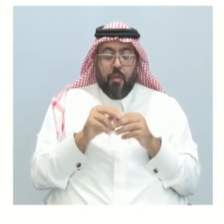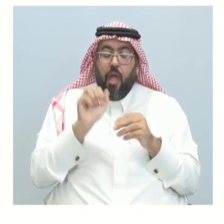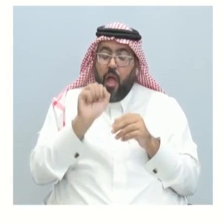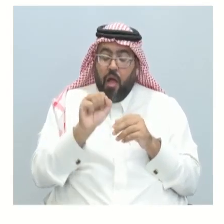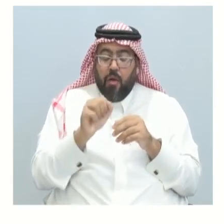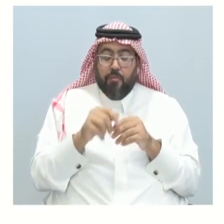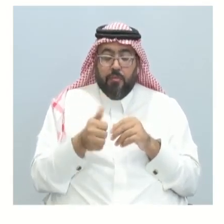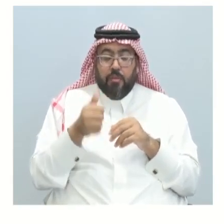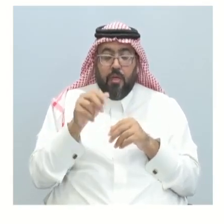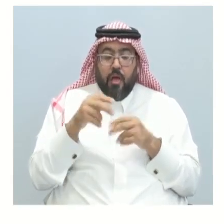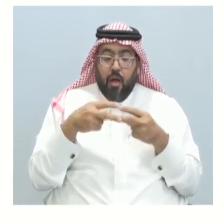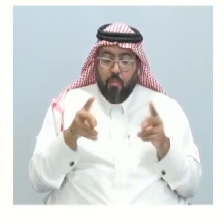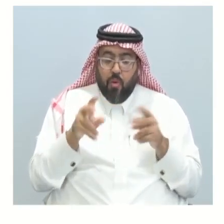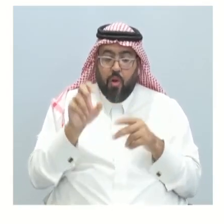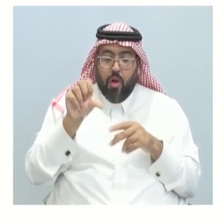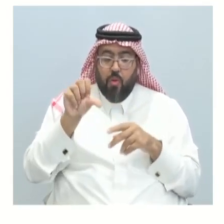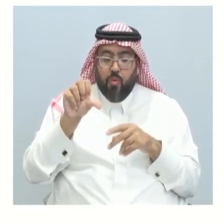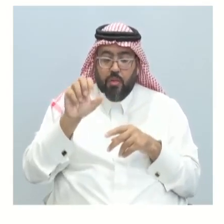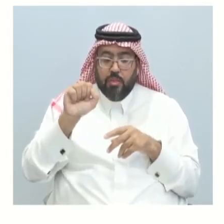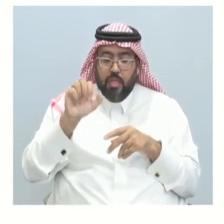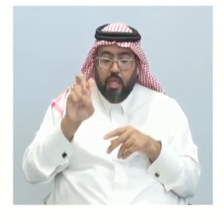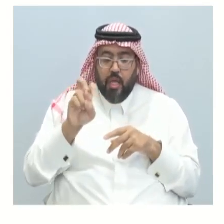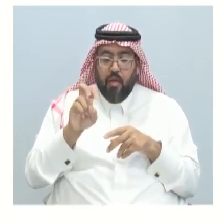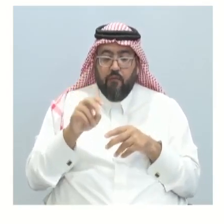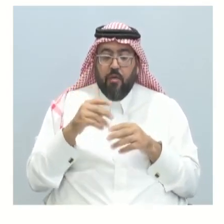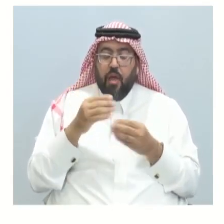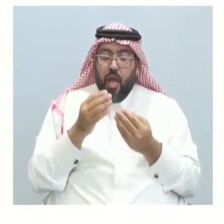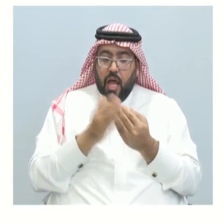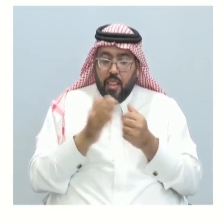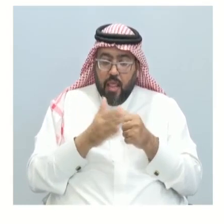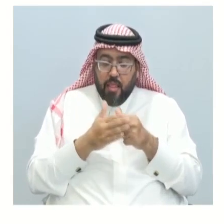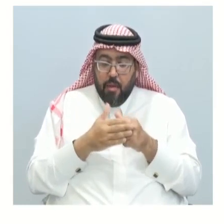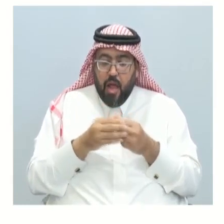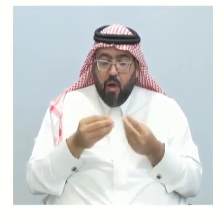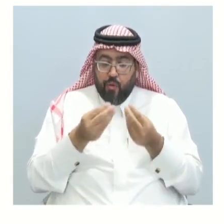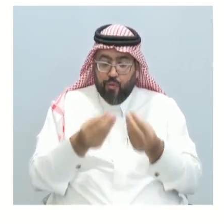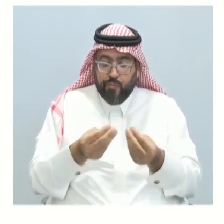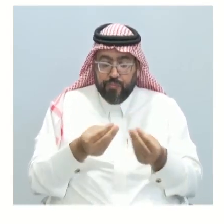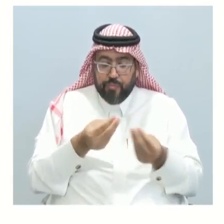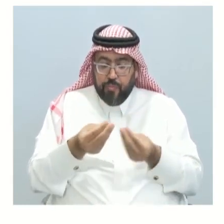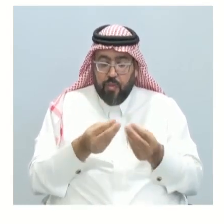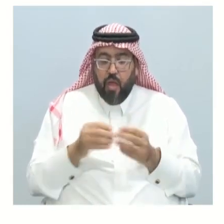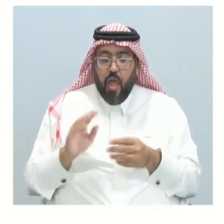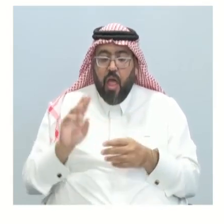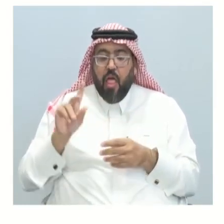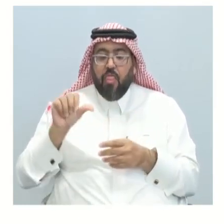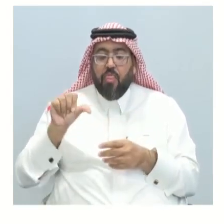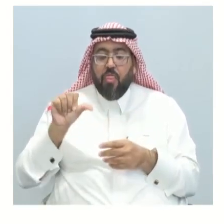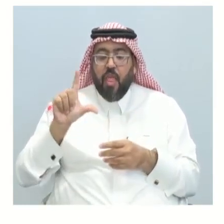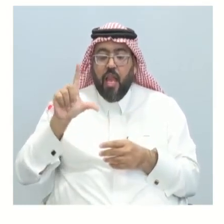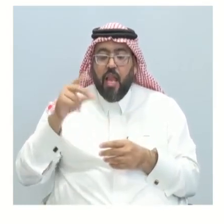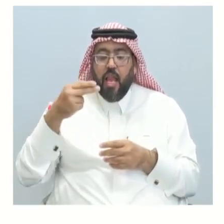بحقوقهن وذلك برعايته وتقديم الخير لهن ايضا ظلع ما معنى